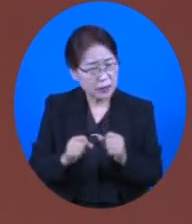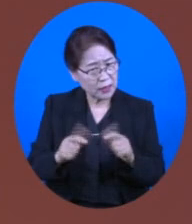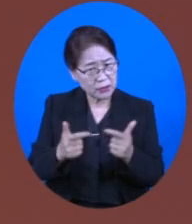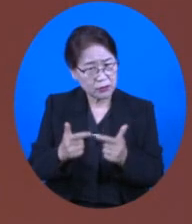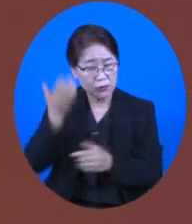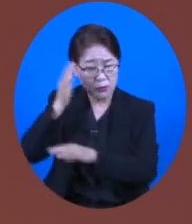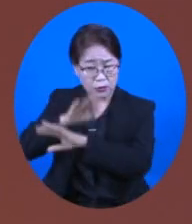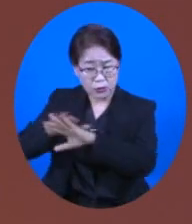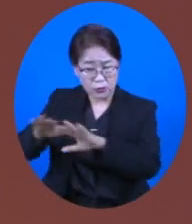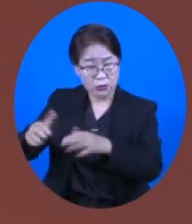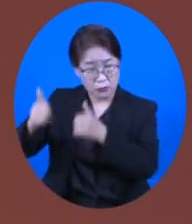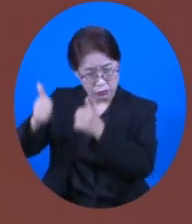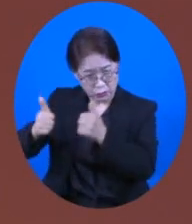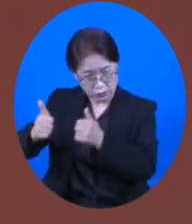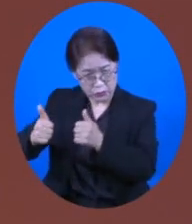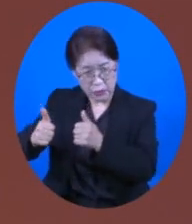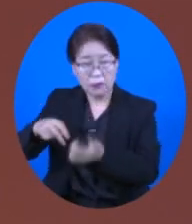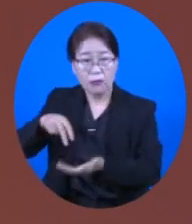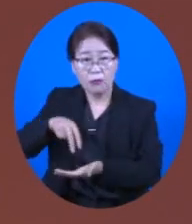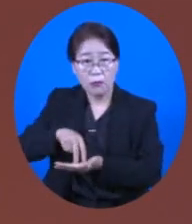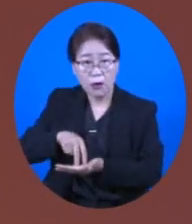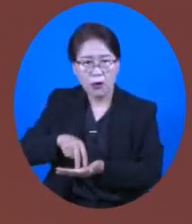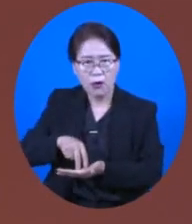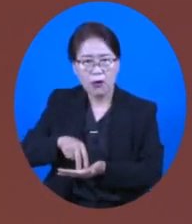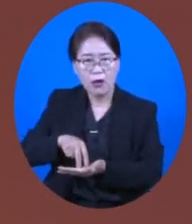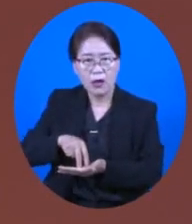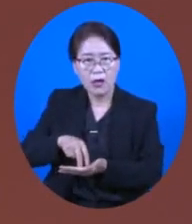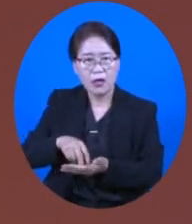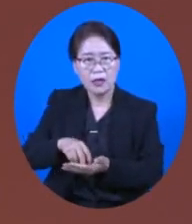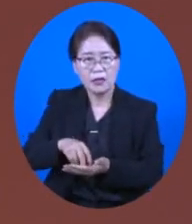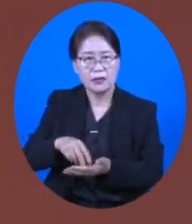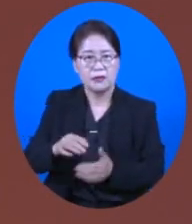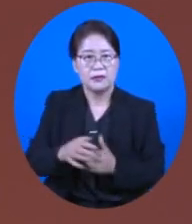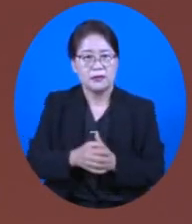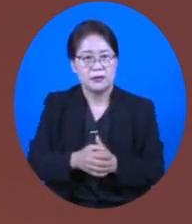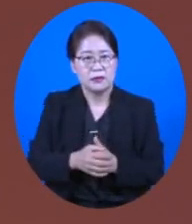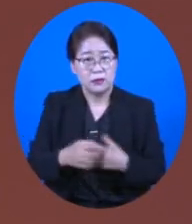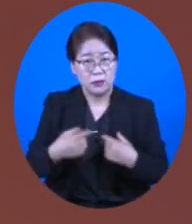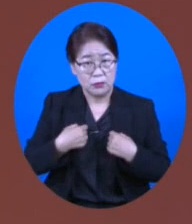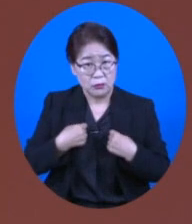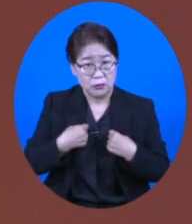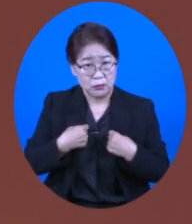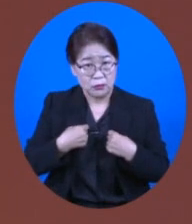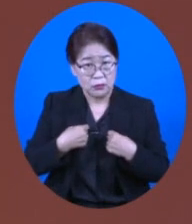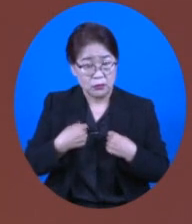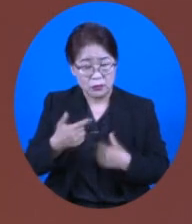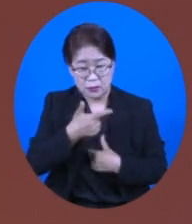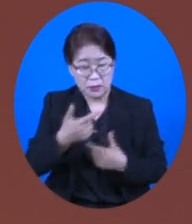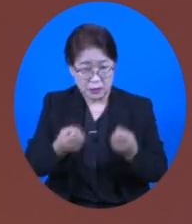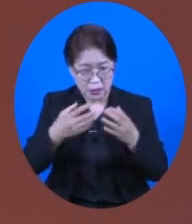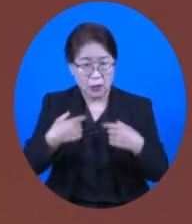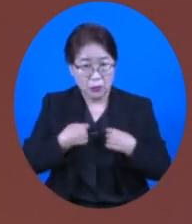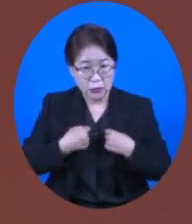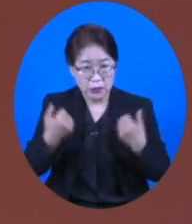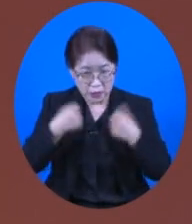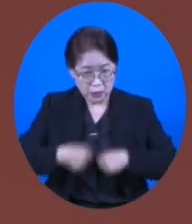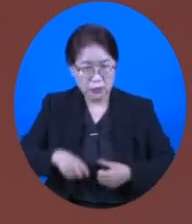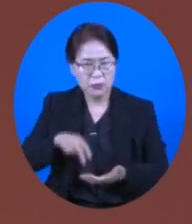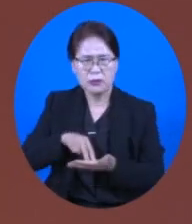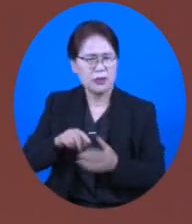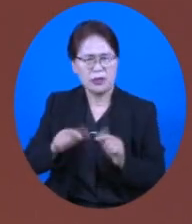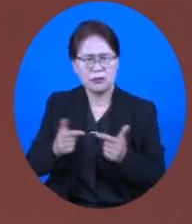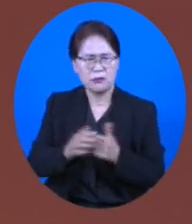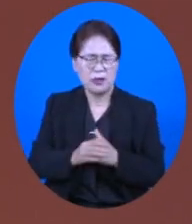있습니다. 그것도 대제사장의 옷을 입고 서 있는 것이 아니라